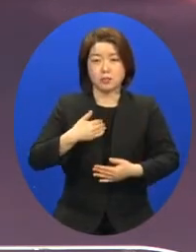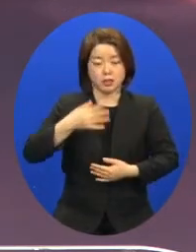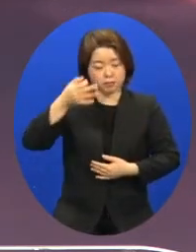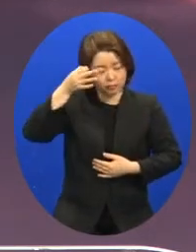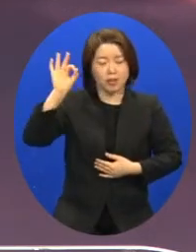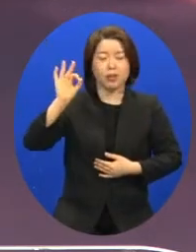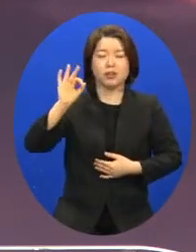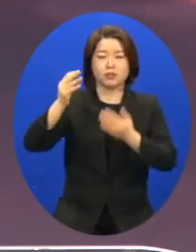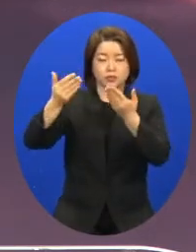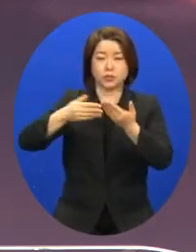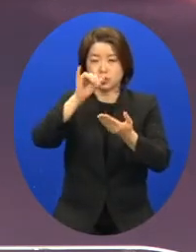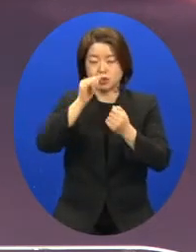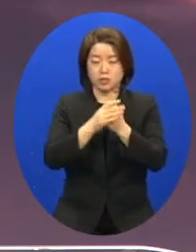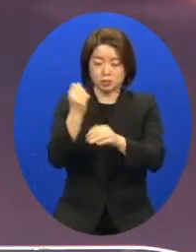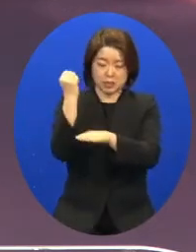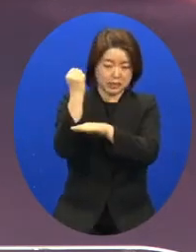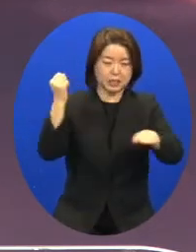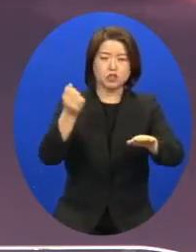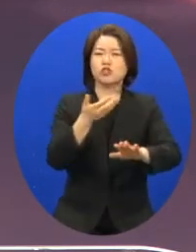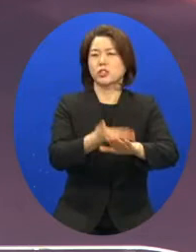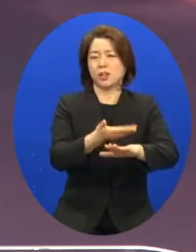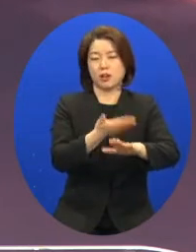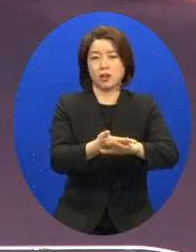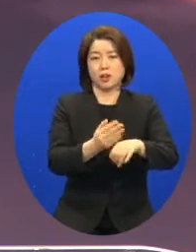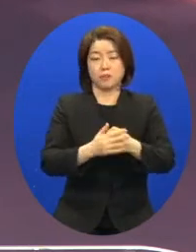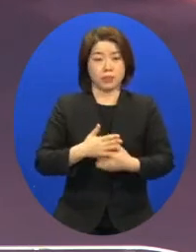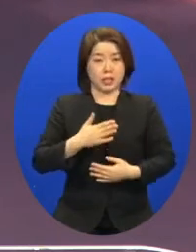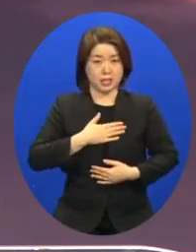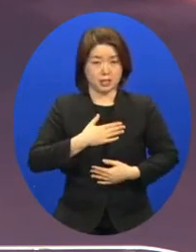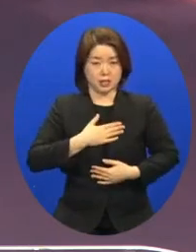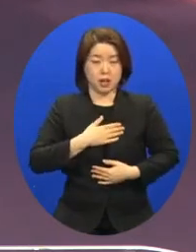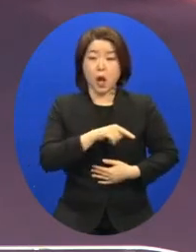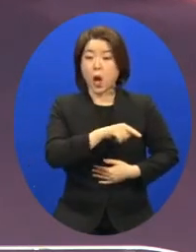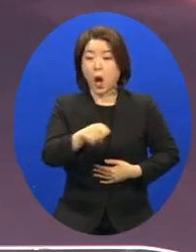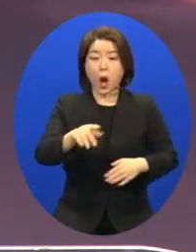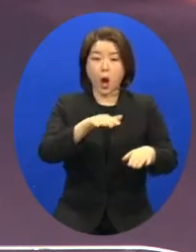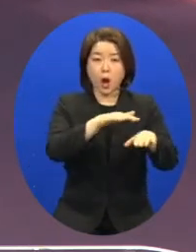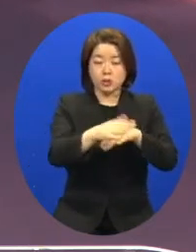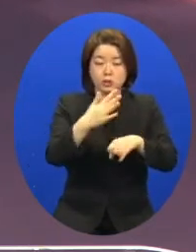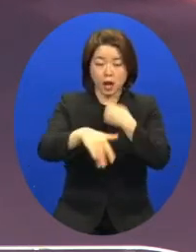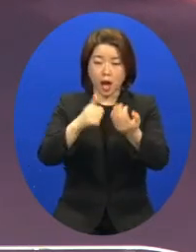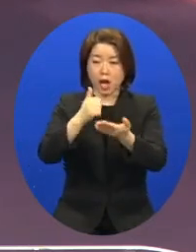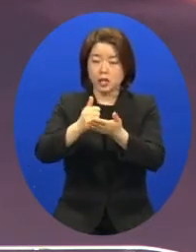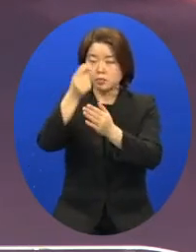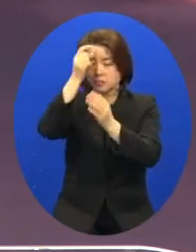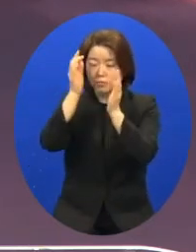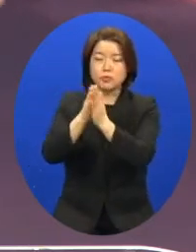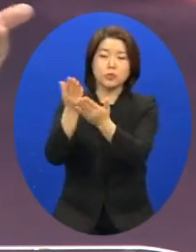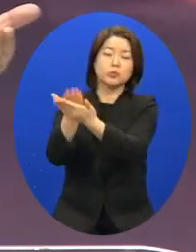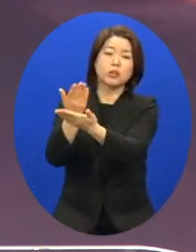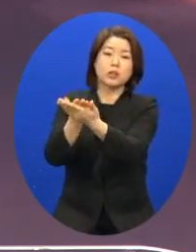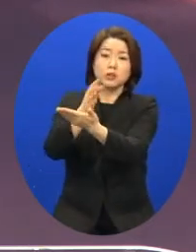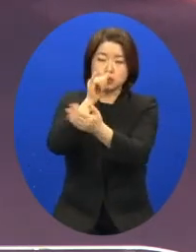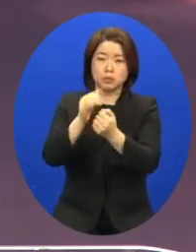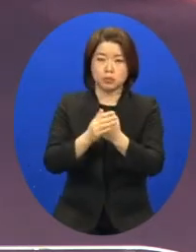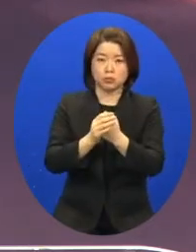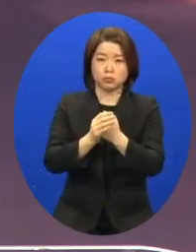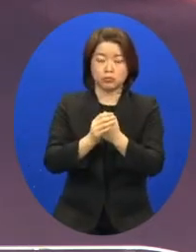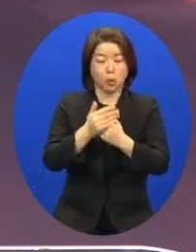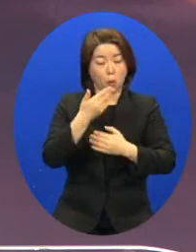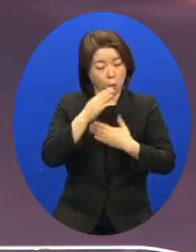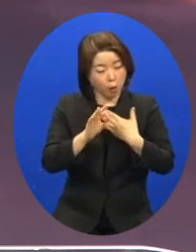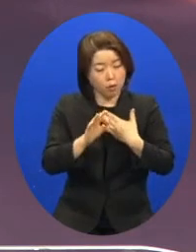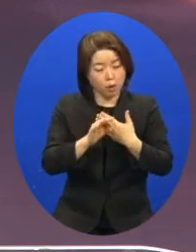주셨습니다. 기준이 달랐던 거예요. 저는 그런 식으로 하나님께 구했습니다. 아, 이왕 목사님을